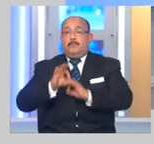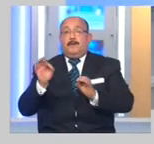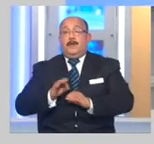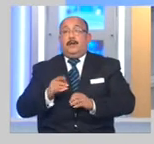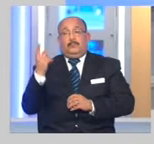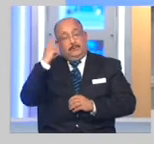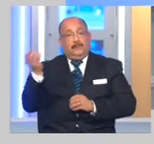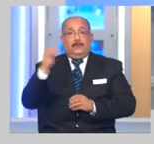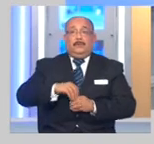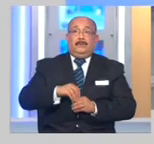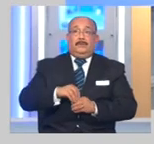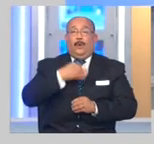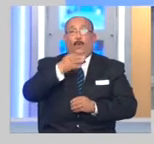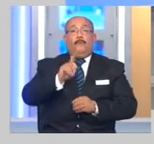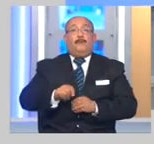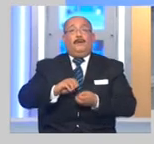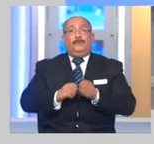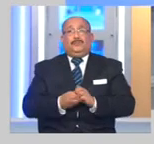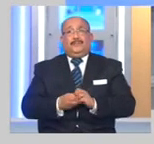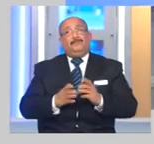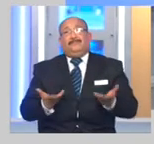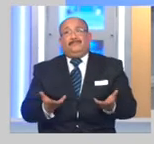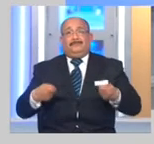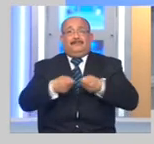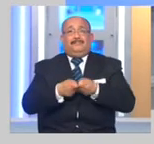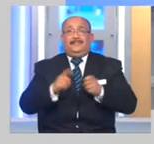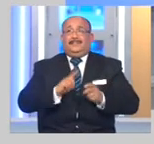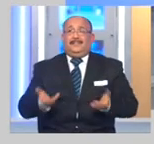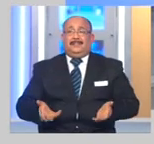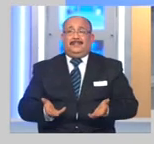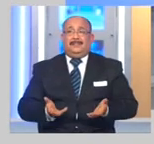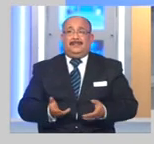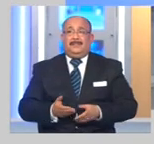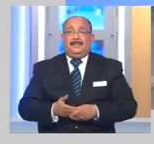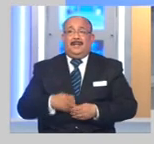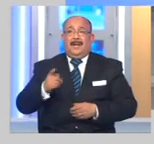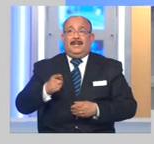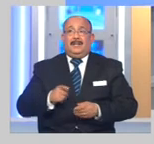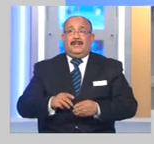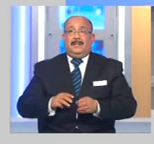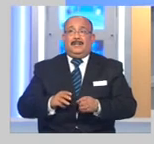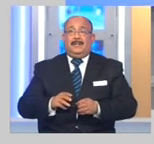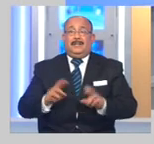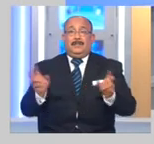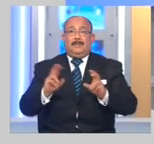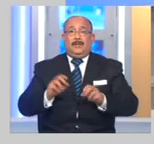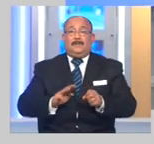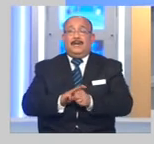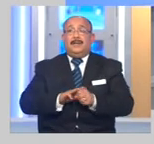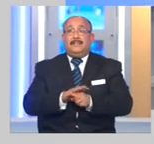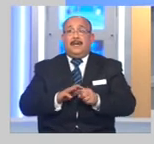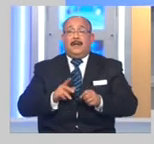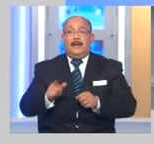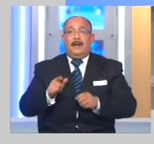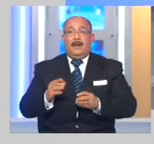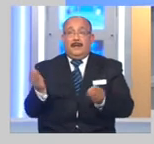الرصاص، وهو اللي تم في تونس، أطلق في الهواء ثم أطلق في مرة ثانية ثم تحذيرات، ولكن في الأخير الغالب إذا كان الهجوم كان بالشكل هذا